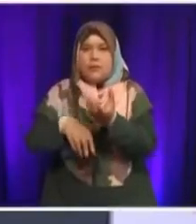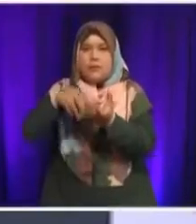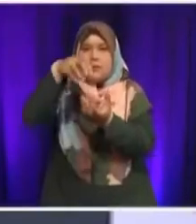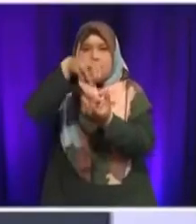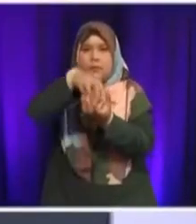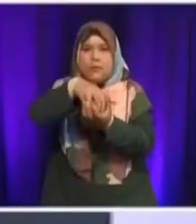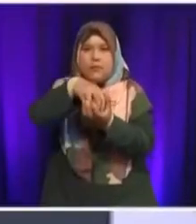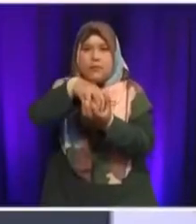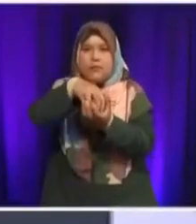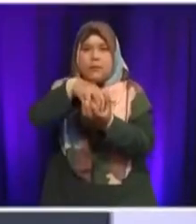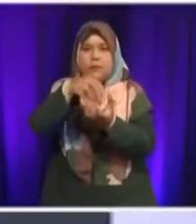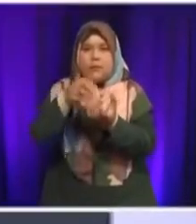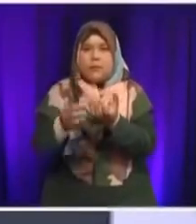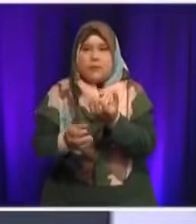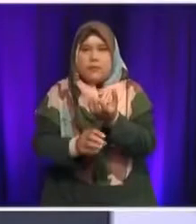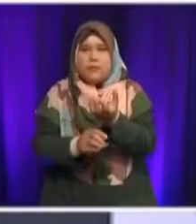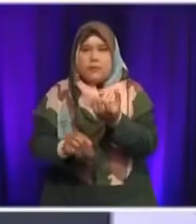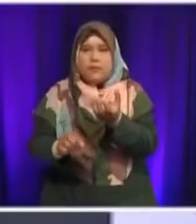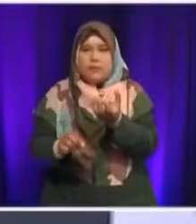timbang dengan